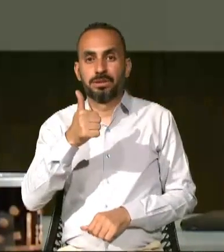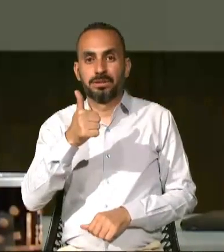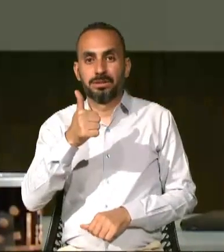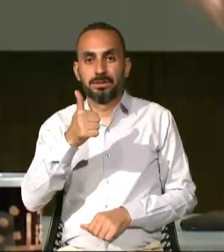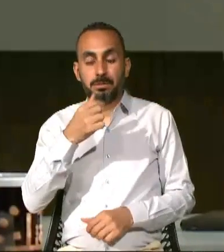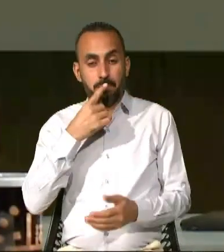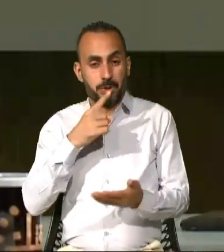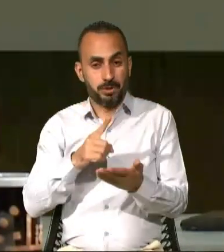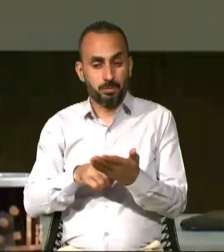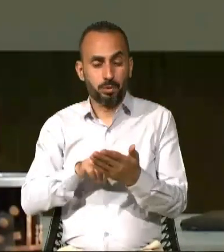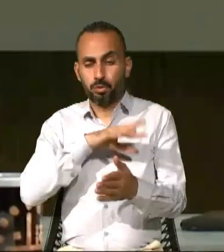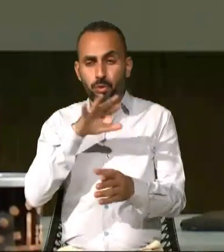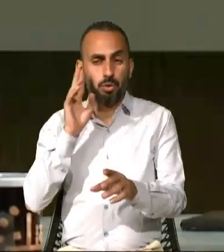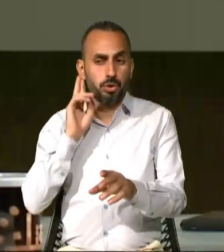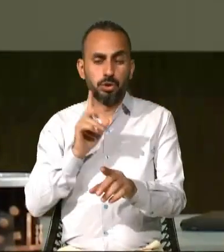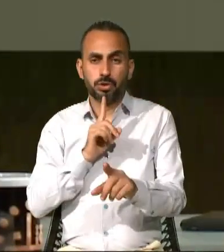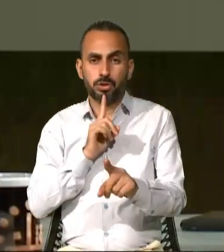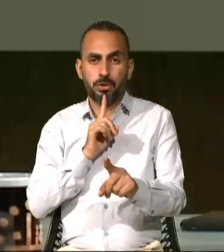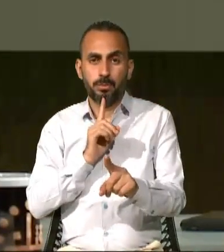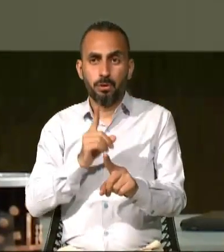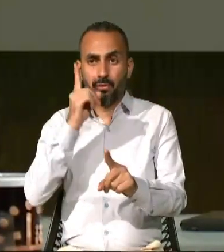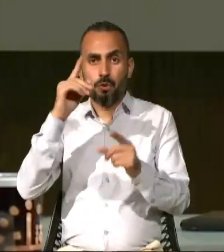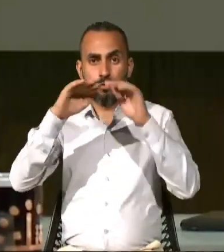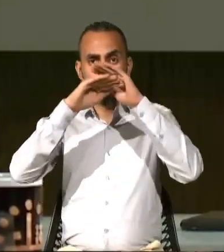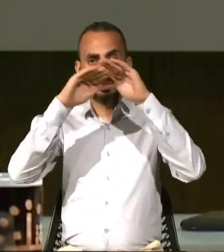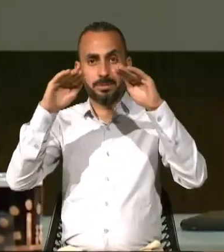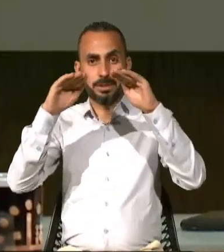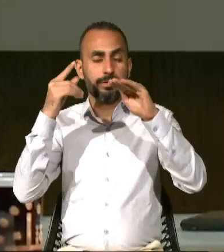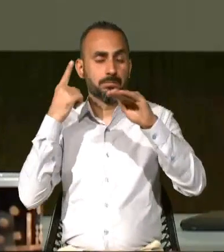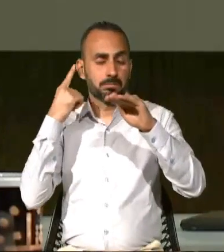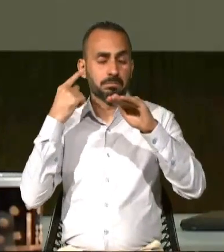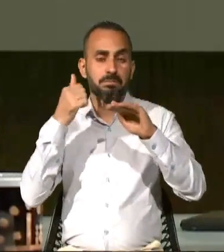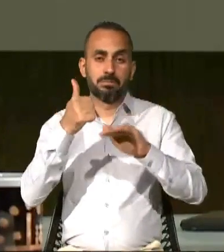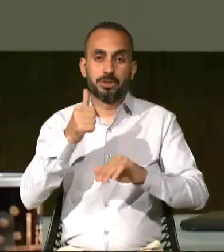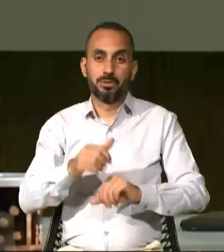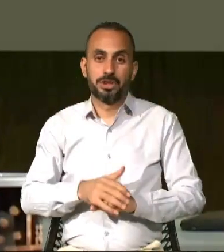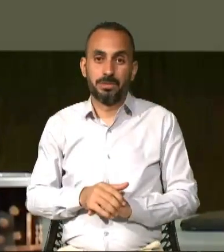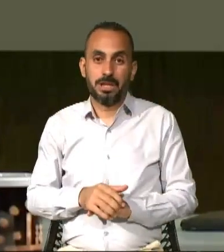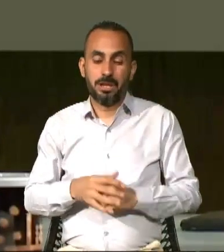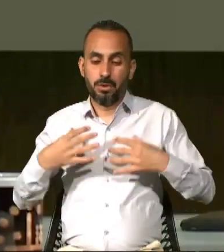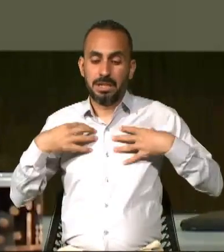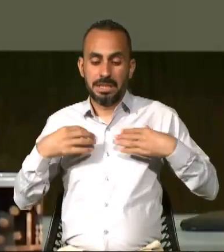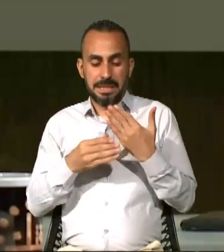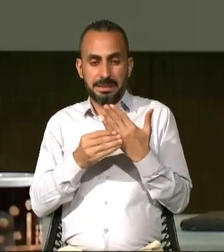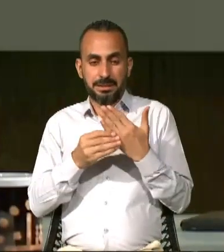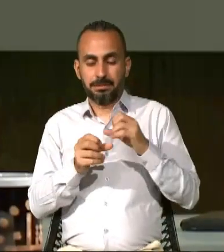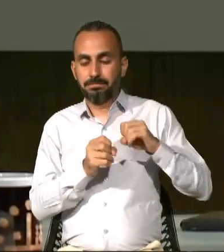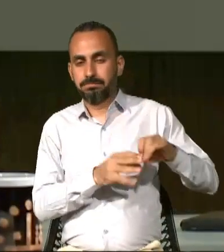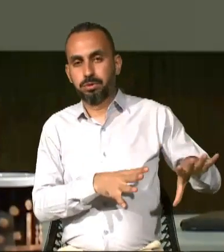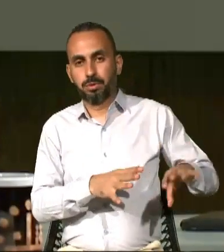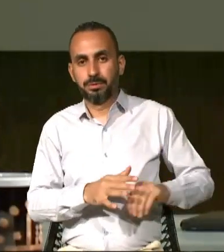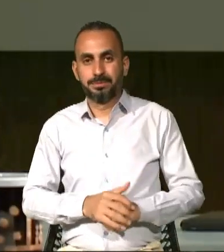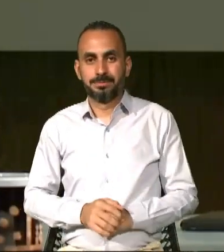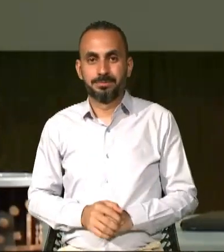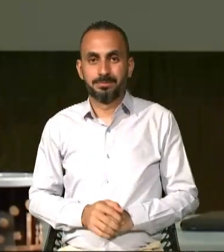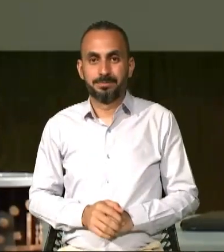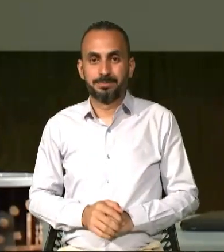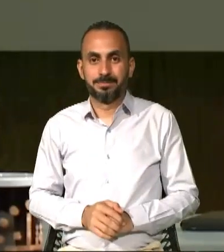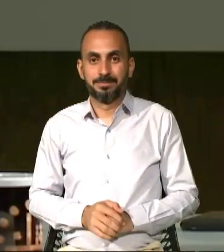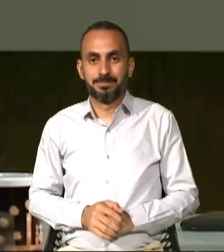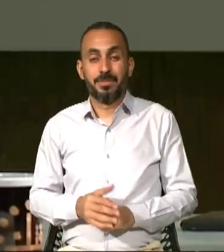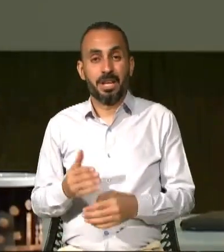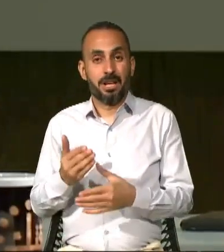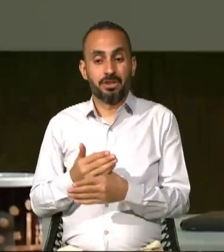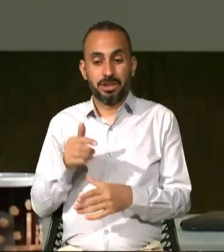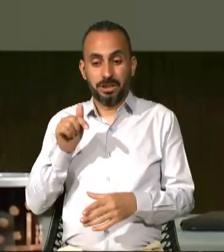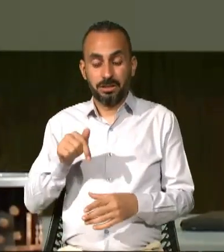نخلع هذه الأجساد زي ما حضرتك بتقول لنا. أمين. فيعني عشان كده النهاردة احنا قصدنا عزيزي المشاهدين نعمل كده. طيب لو